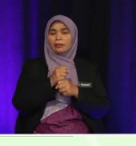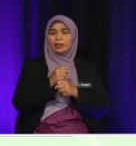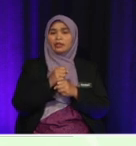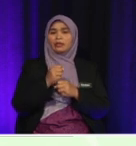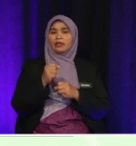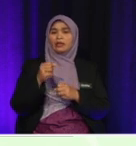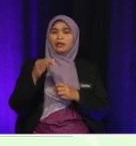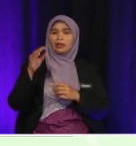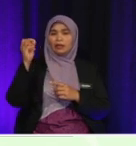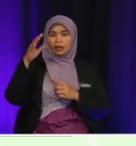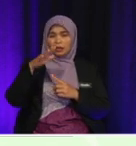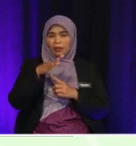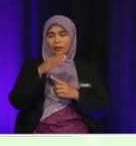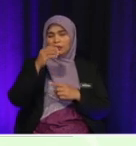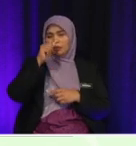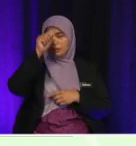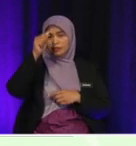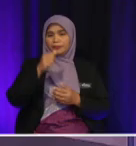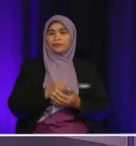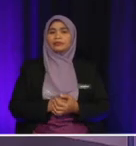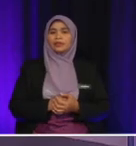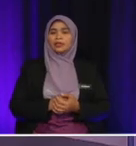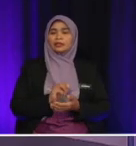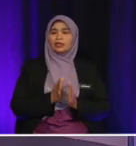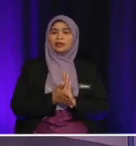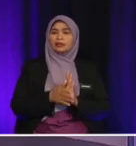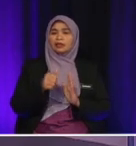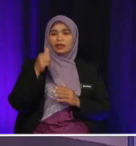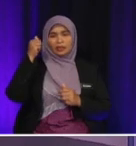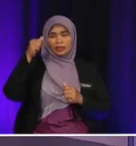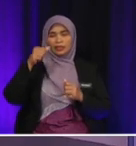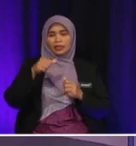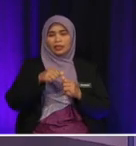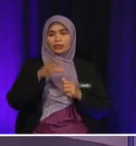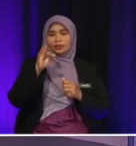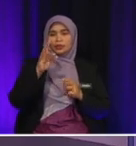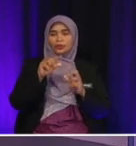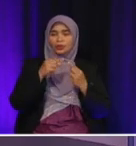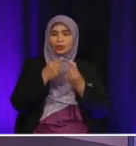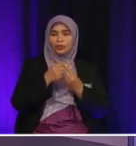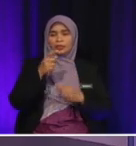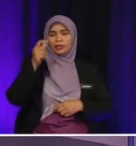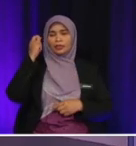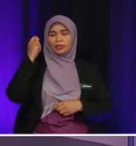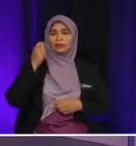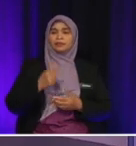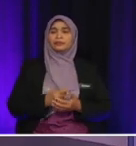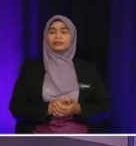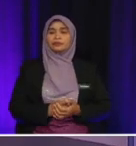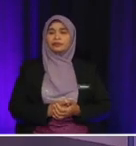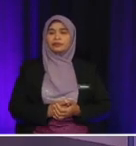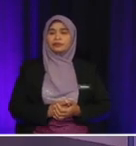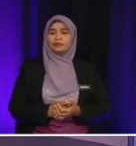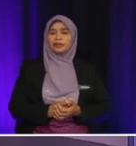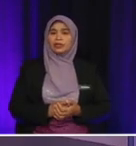jadi automatik anda akan teringat nota-nota Anda siapa dia Tujuh golongan tadi kan ini sangat penting kenyataan